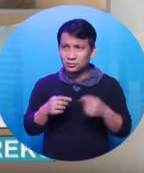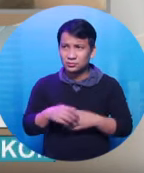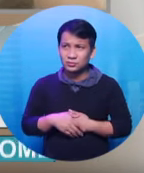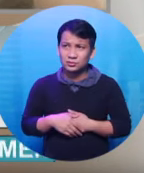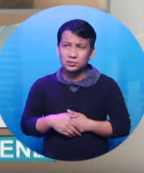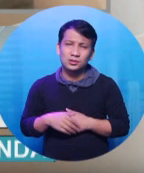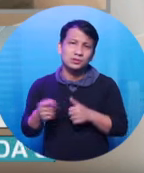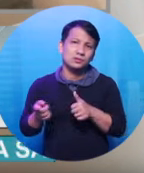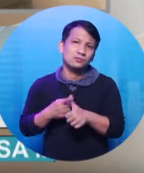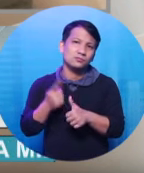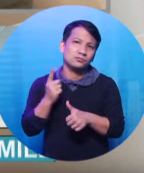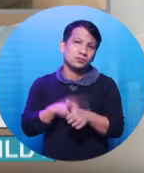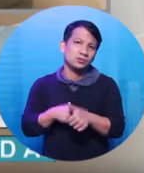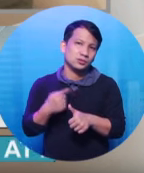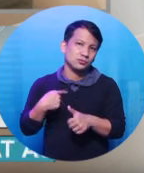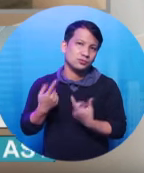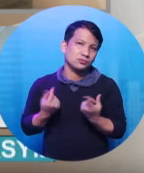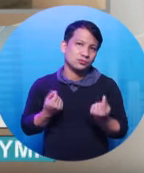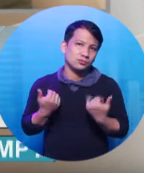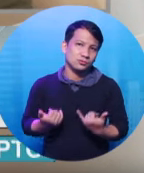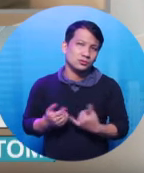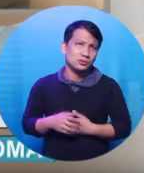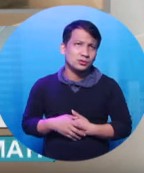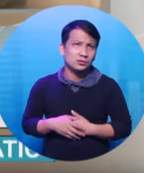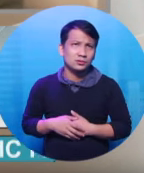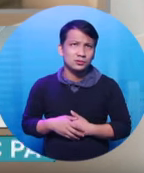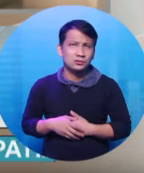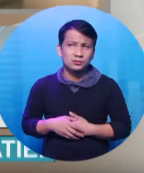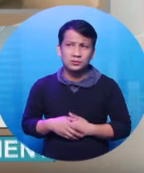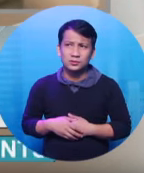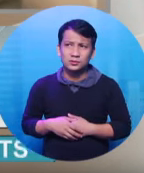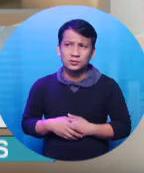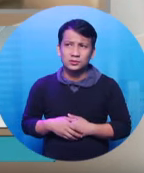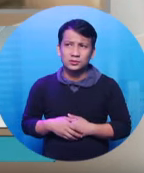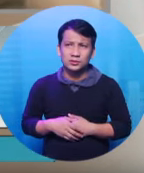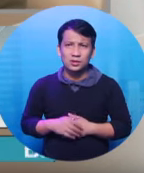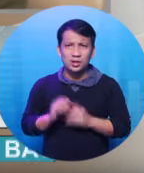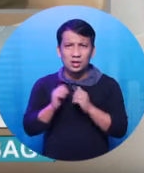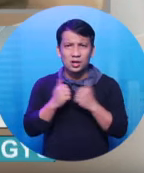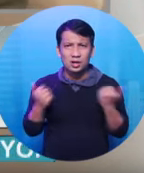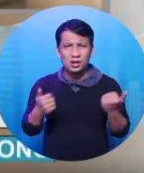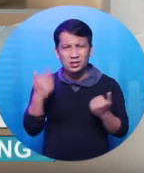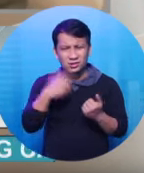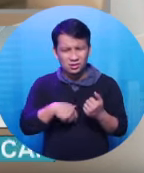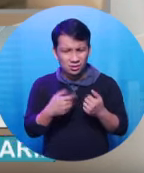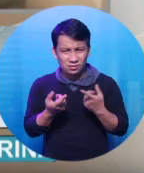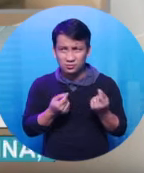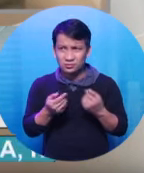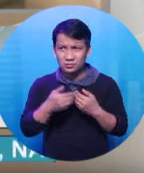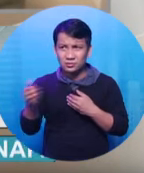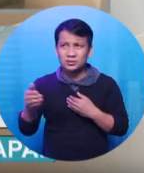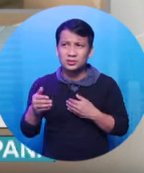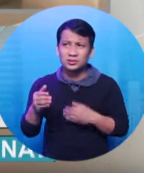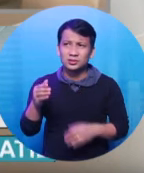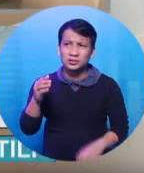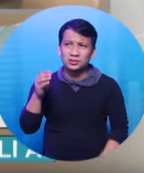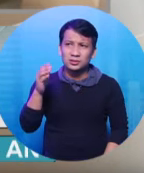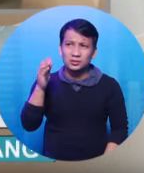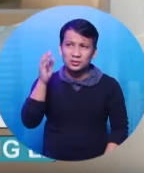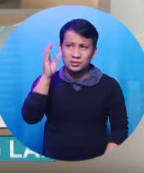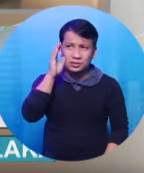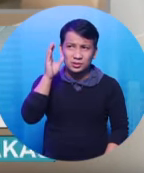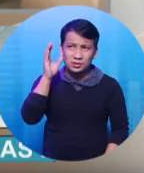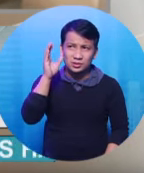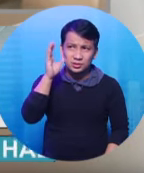po, first time niya pong ginawa to sa akin. Okay. Paano niyo po nakilala itong si Chen Wei